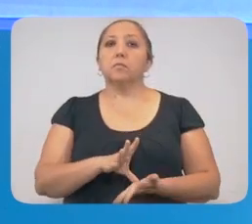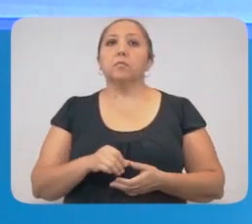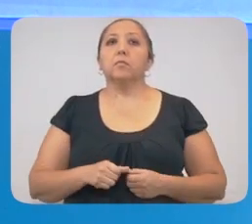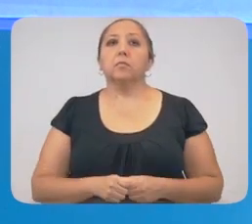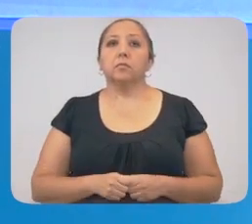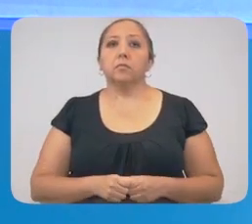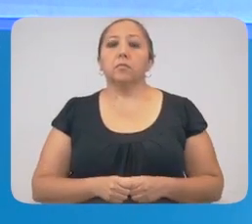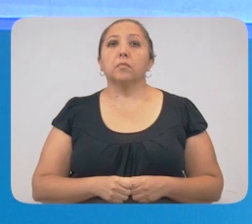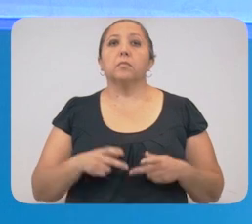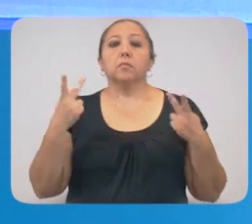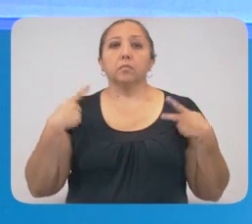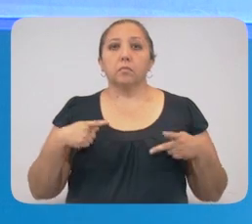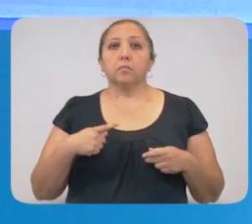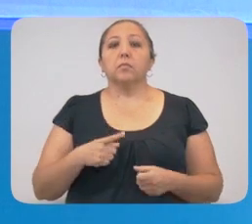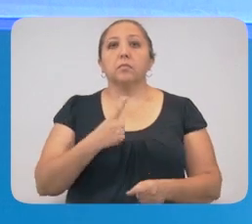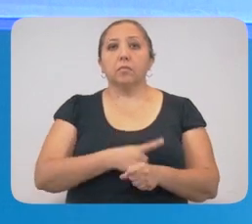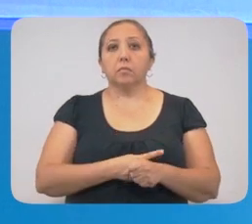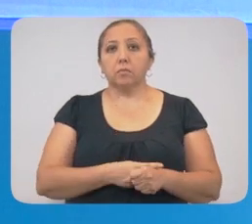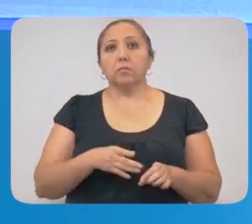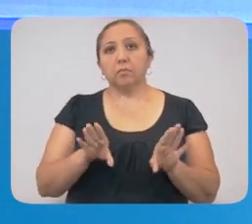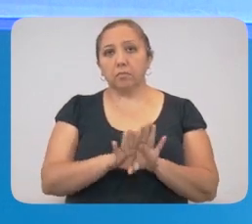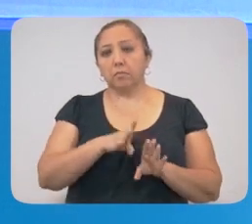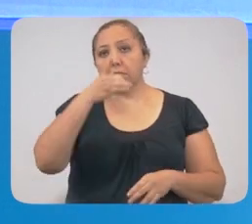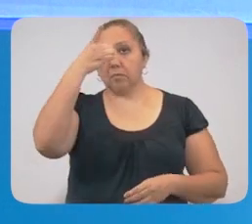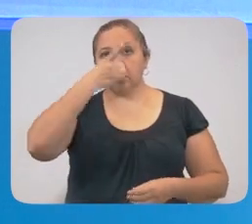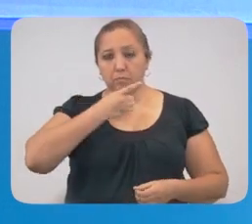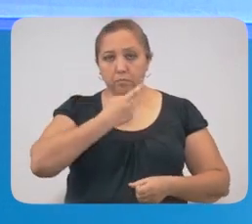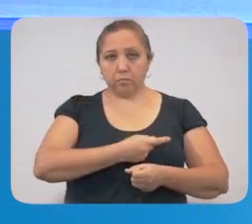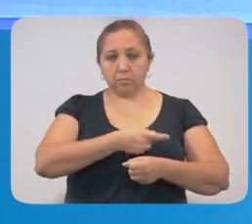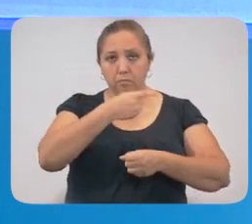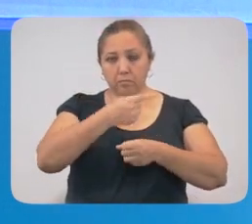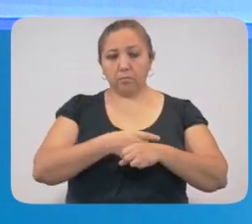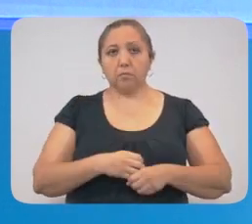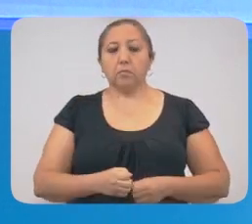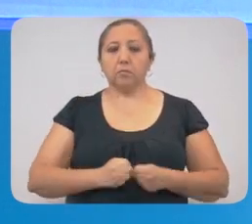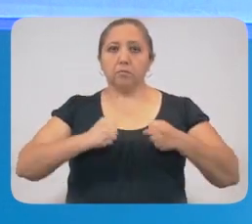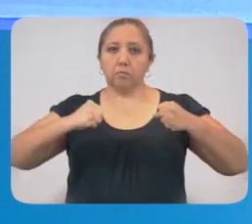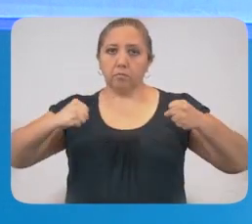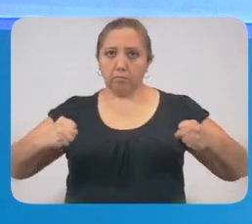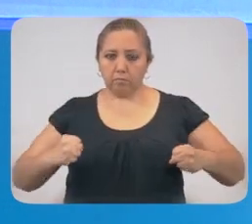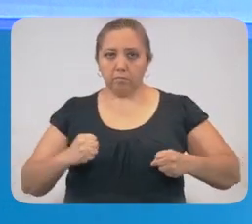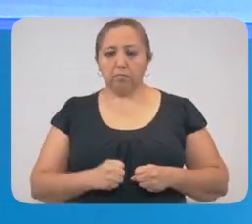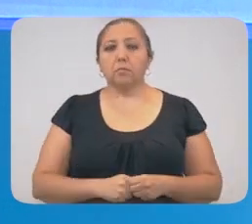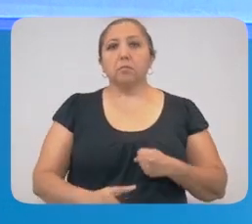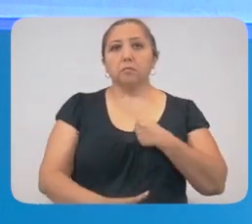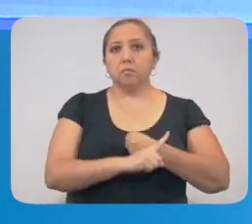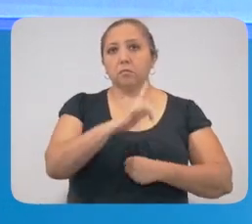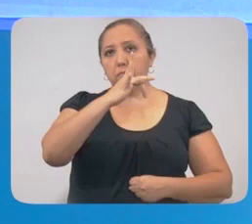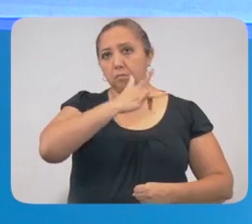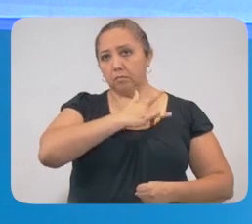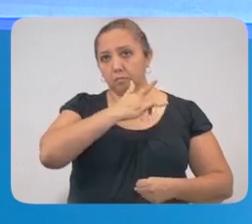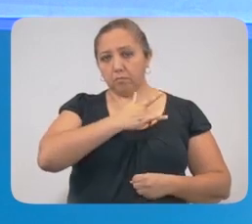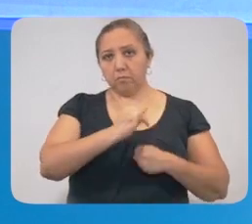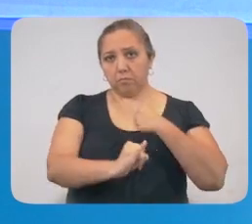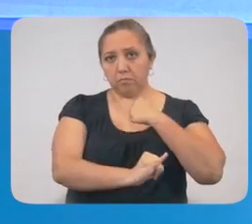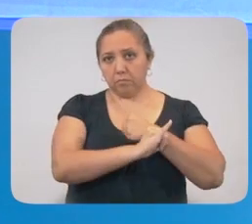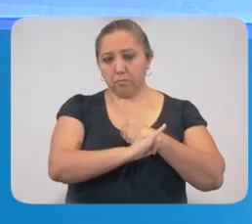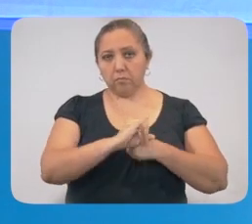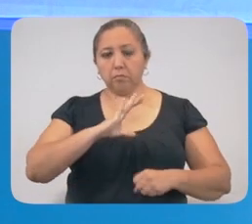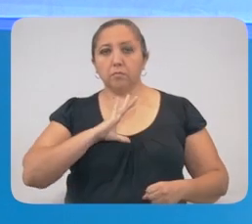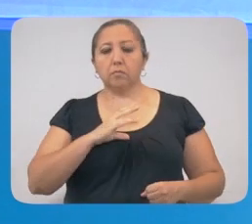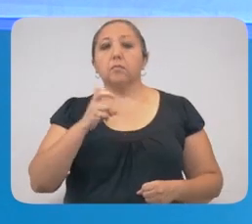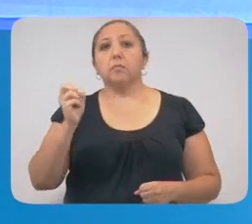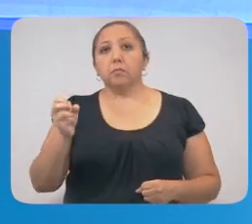natstie. Lejela, letiut solzibil, behla viernes 15 de mayo. Behla chikpahulak 53 juntulul mako tsaitio le